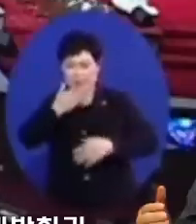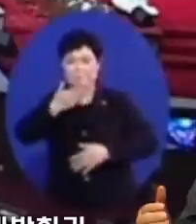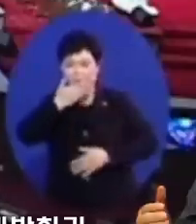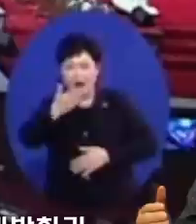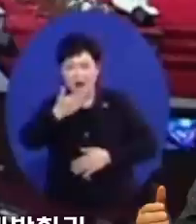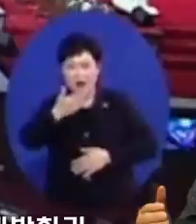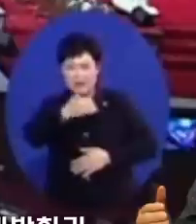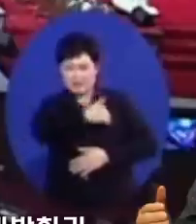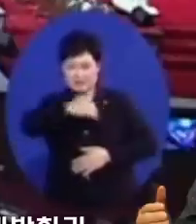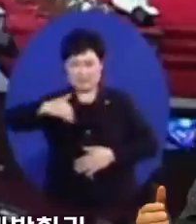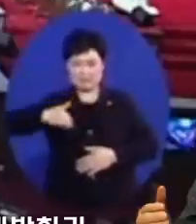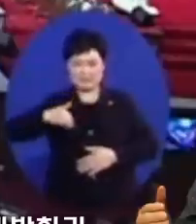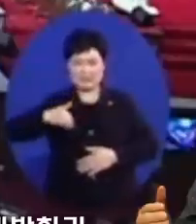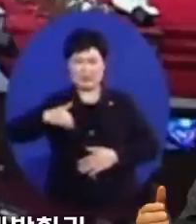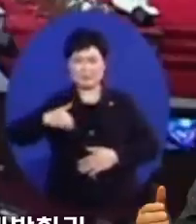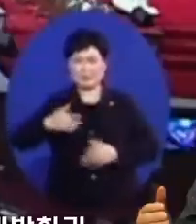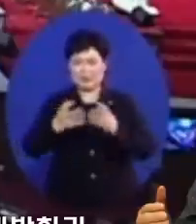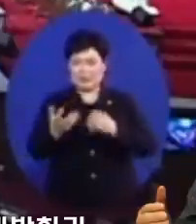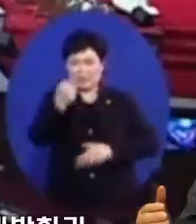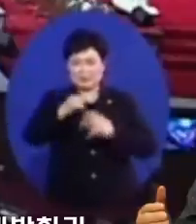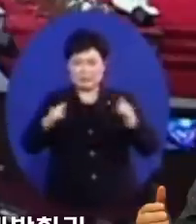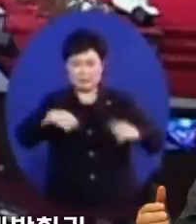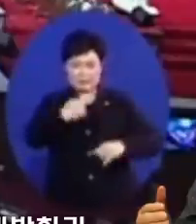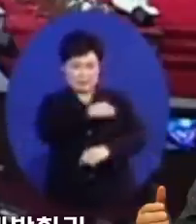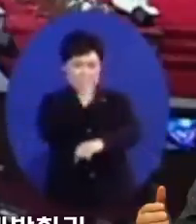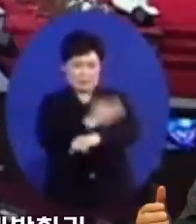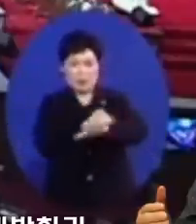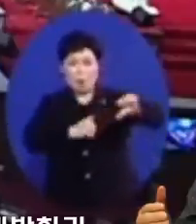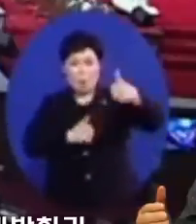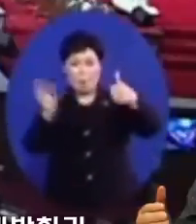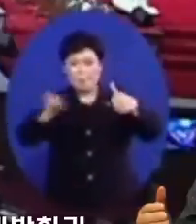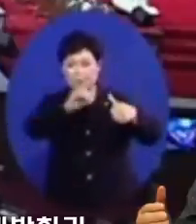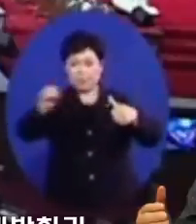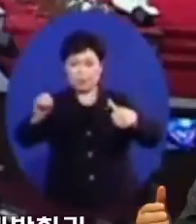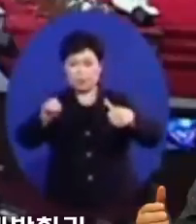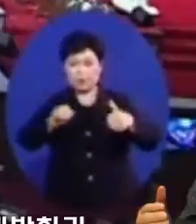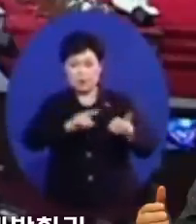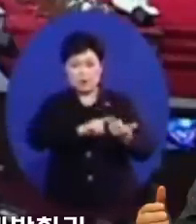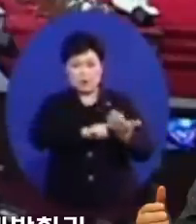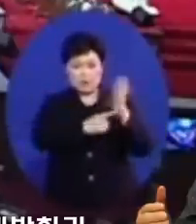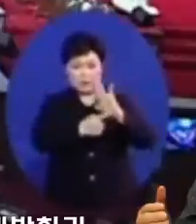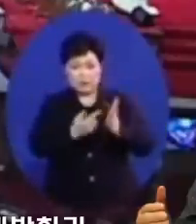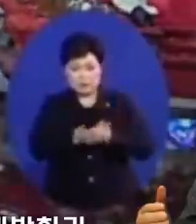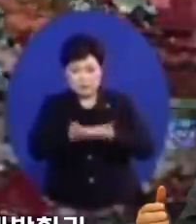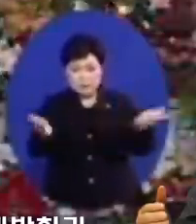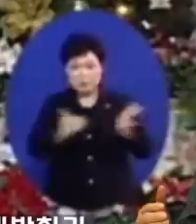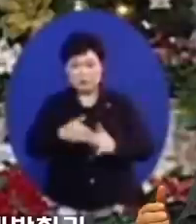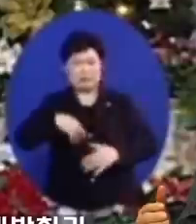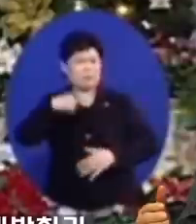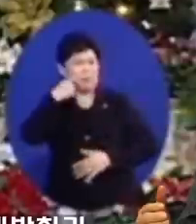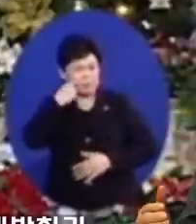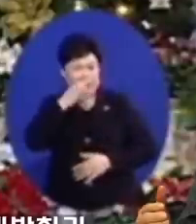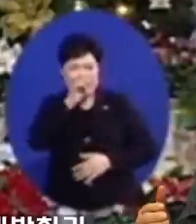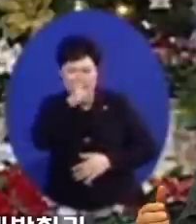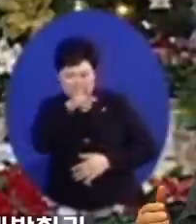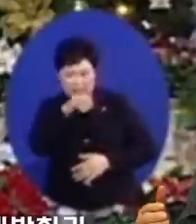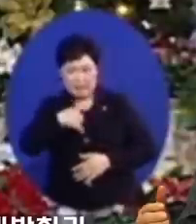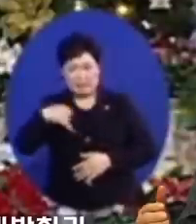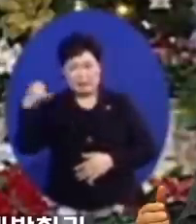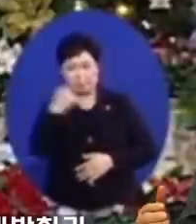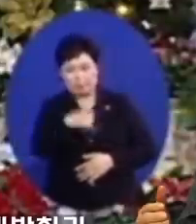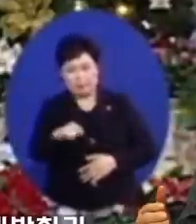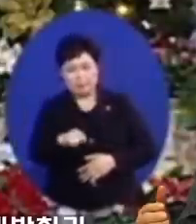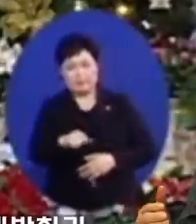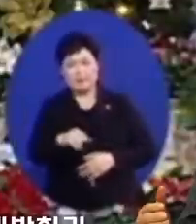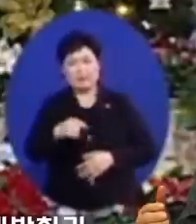라는 자신감을 가진 사람은 자기 능력의 500%를 발휘하지만 난 할 수 없어, 난 별 볼일 없는 불량품이야 라고